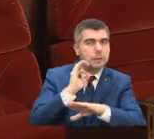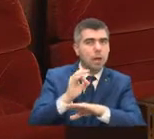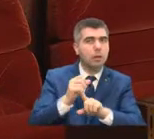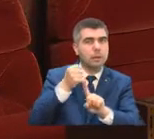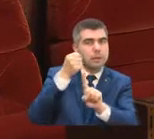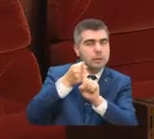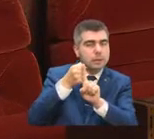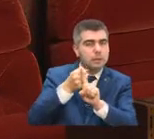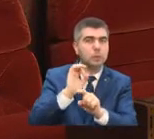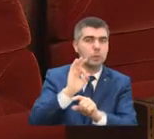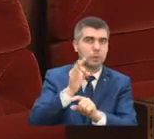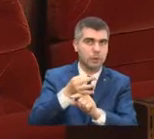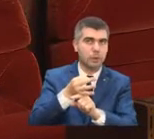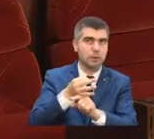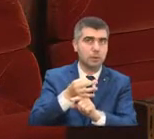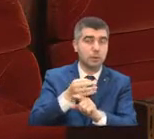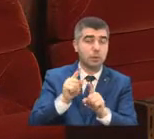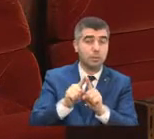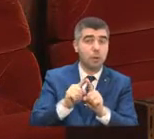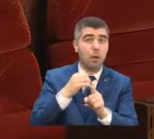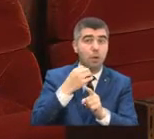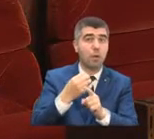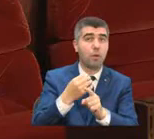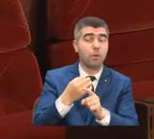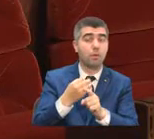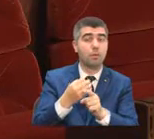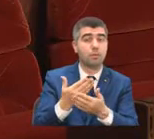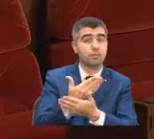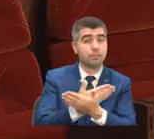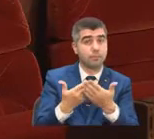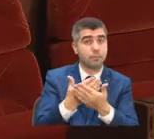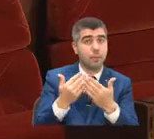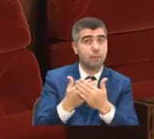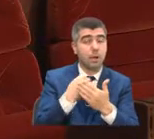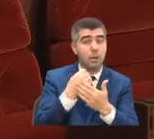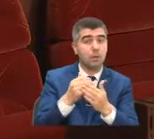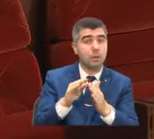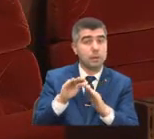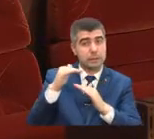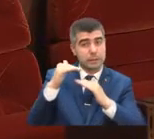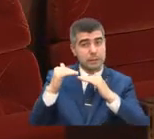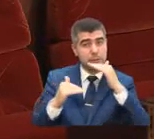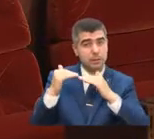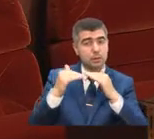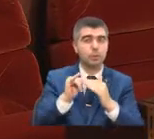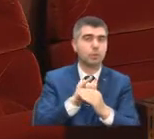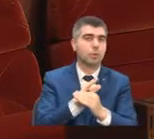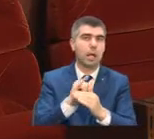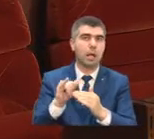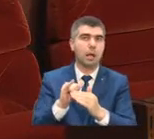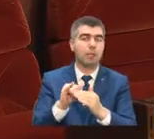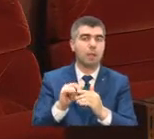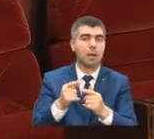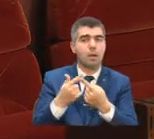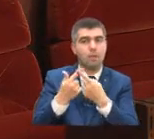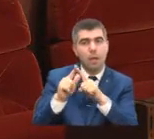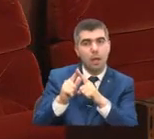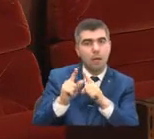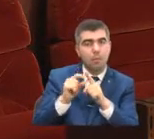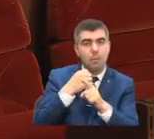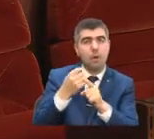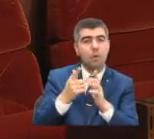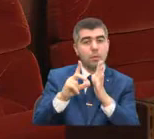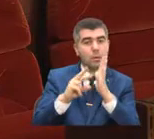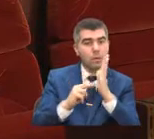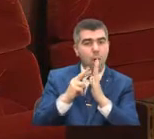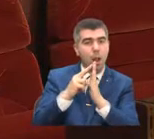الملف، لكن المقاربة اللي اعتمدتها ماشي مقاربة ديال التفييق وتسوية الأوضاع عند فئة أخرى اللي كيجعل جميع